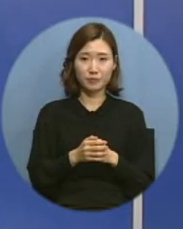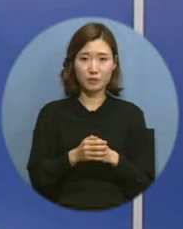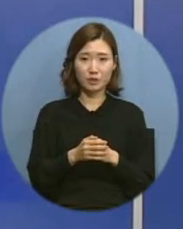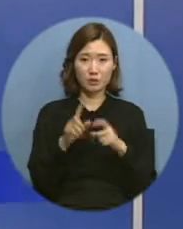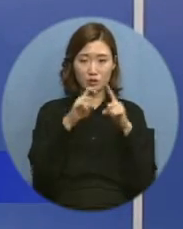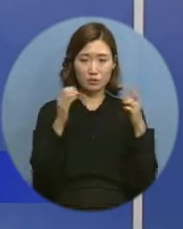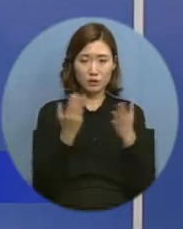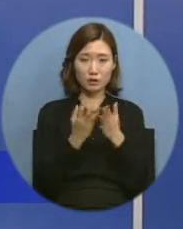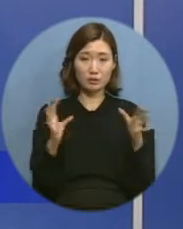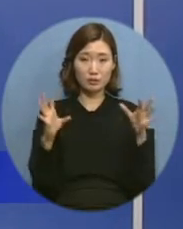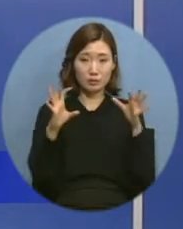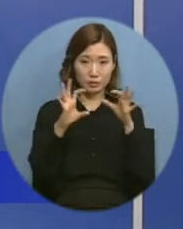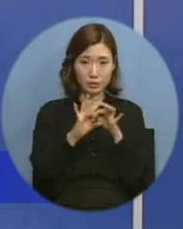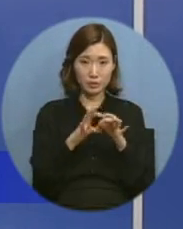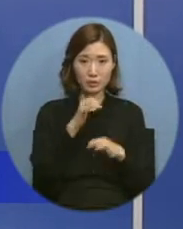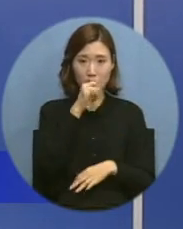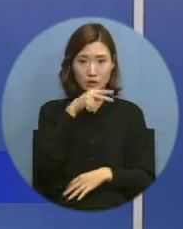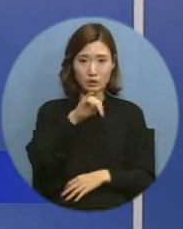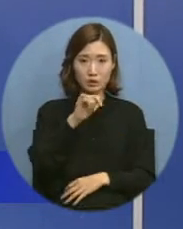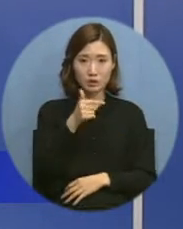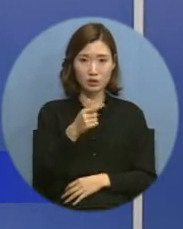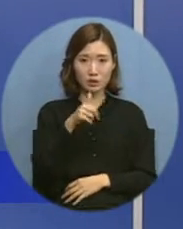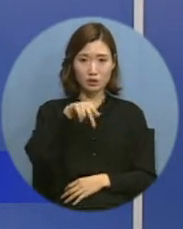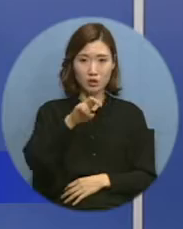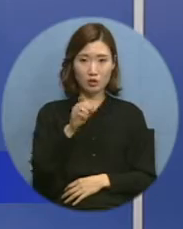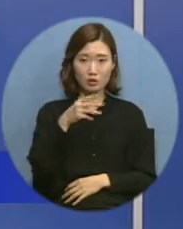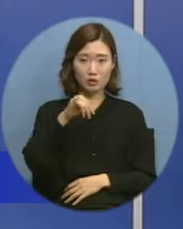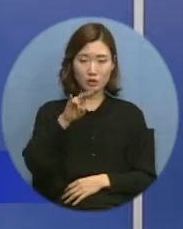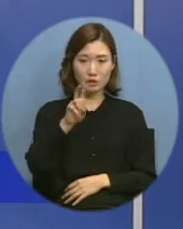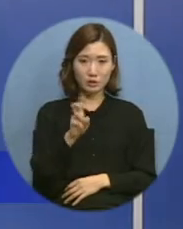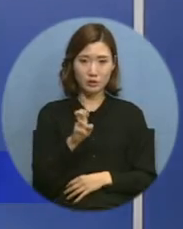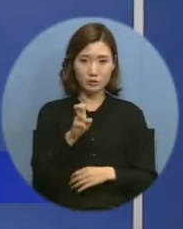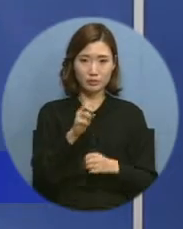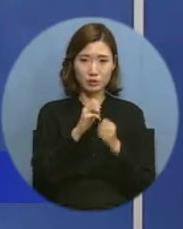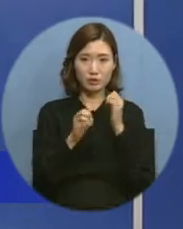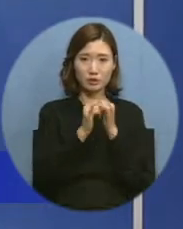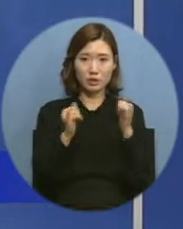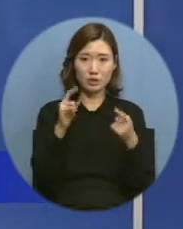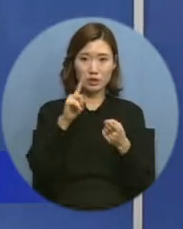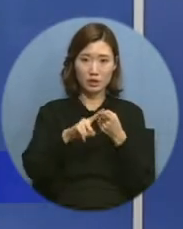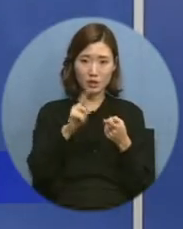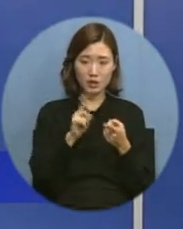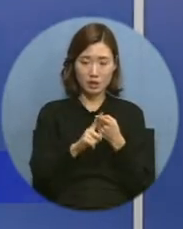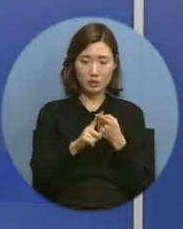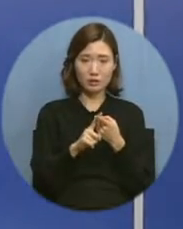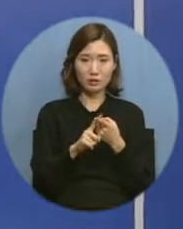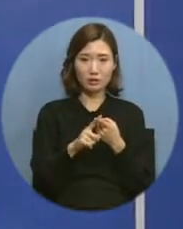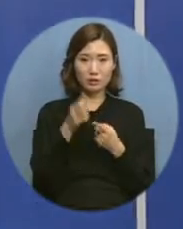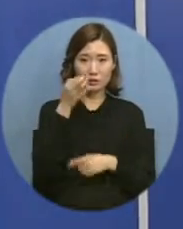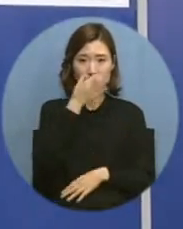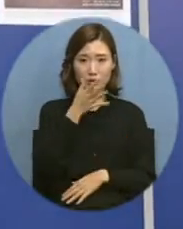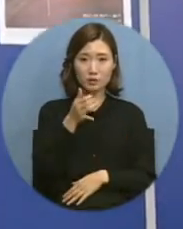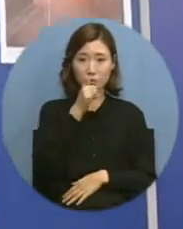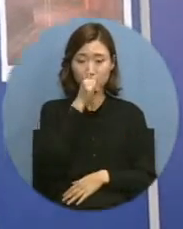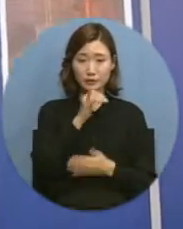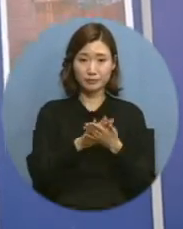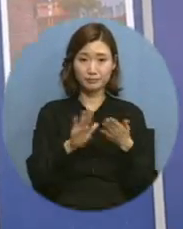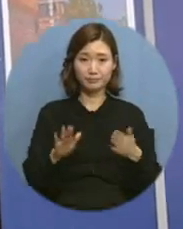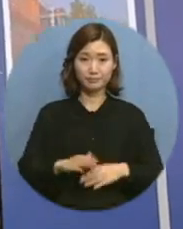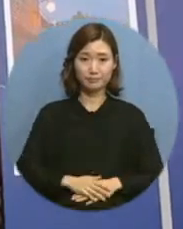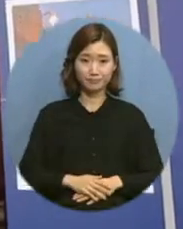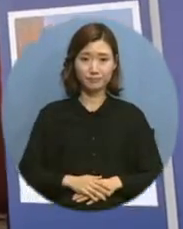성북구와 깊은 연관이 있는 신경림 시인을 주제로 한 특별 전시회도 이곳 성북동에서 개최되고 있습니다.